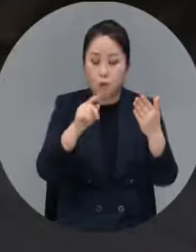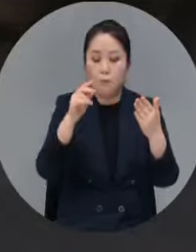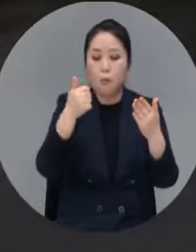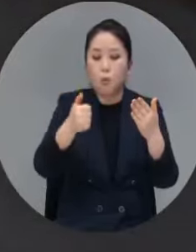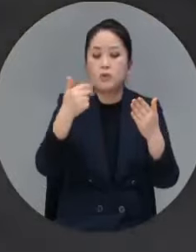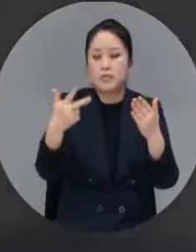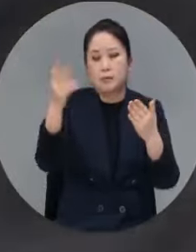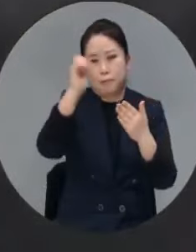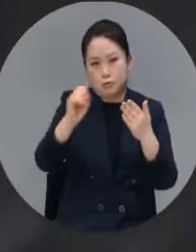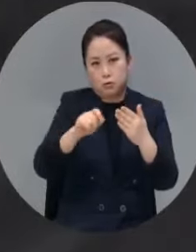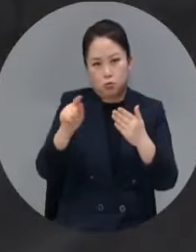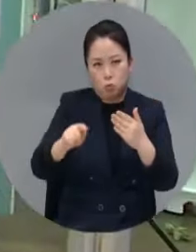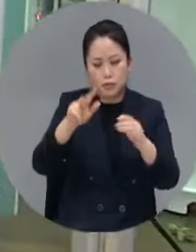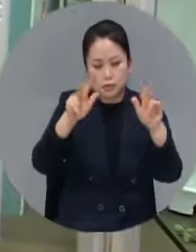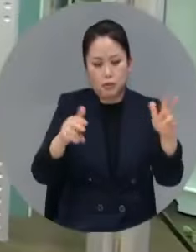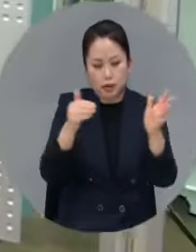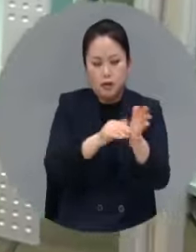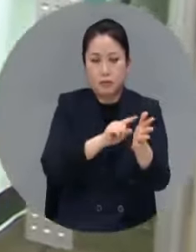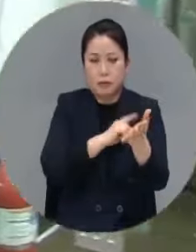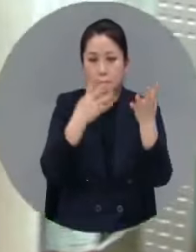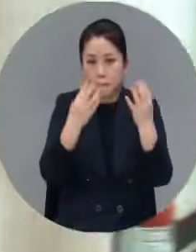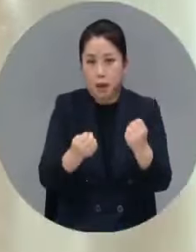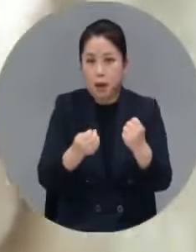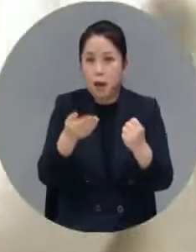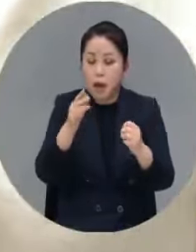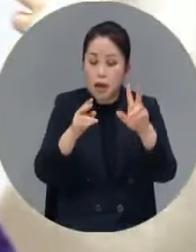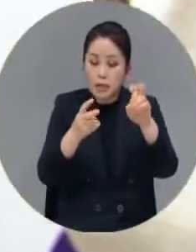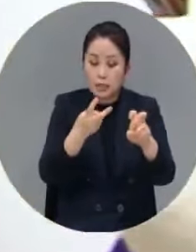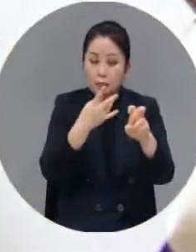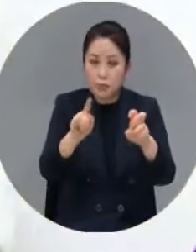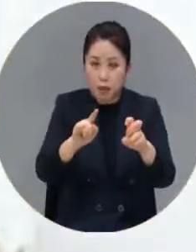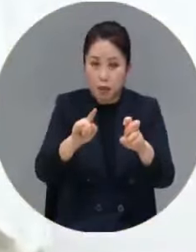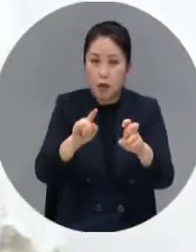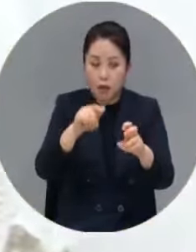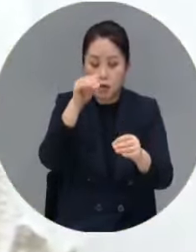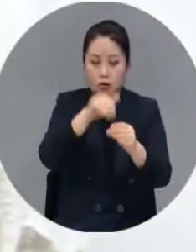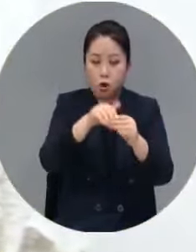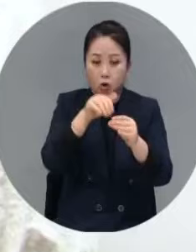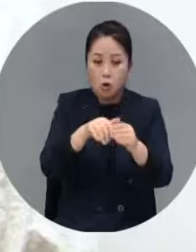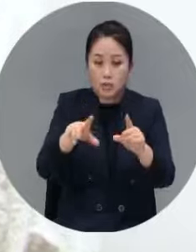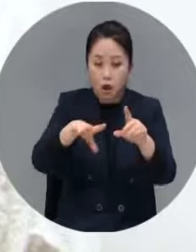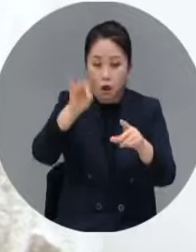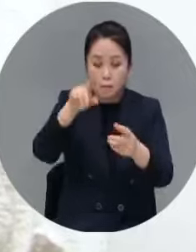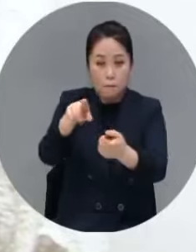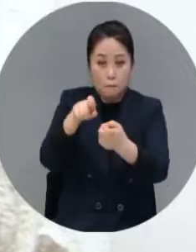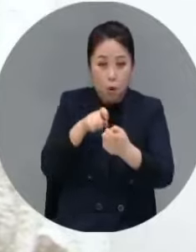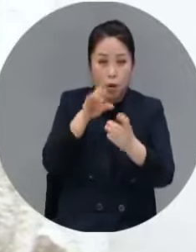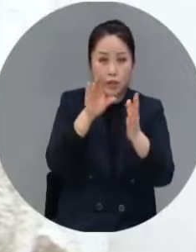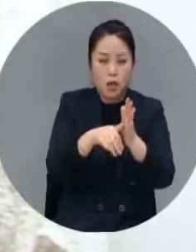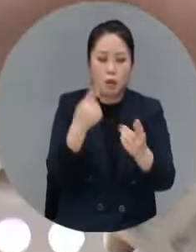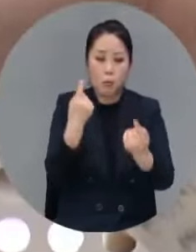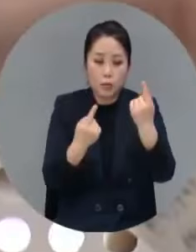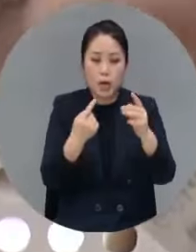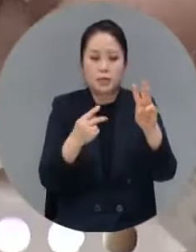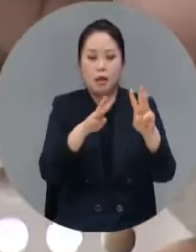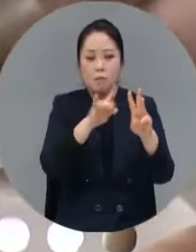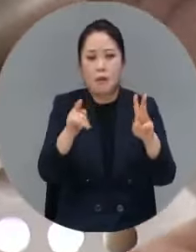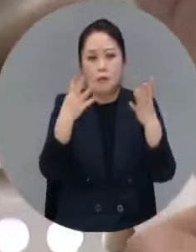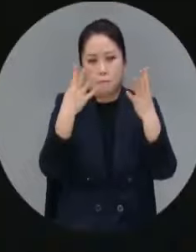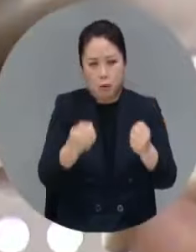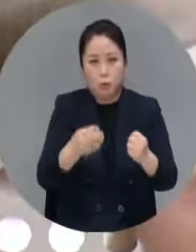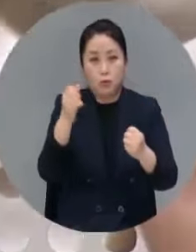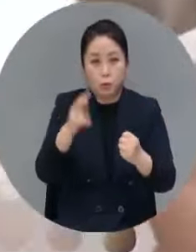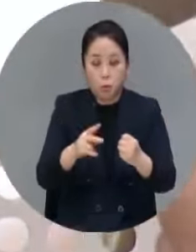기록했는데 사전 투표가 처음 도입된 지난 20대 총선 때의 세배 이상이고 21 대보다 4.05%